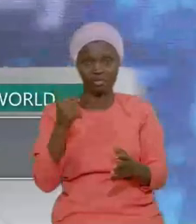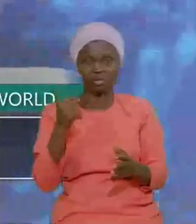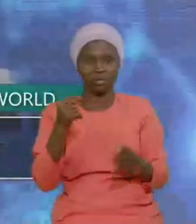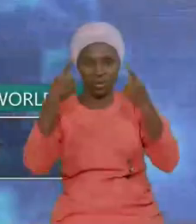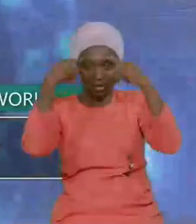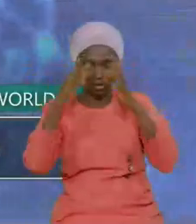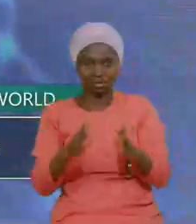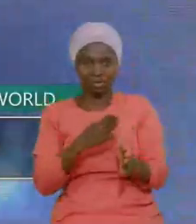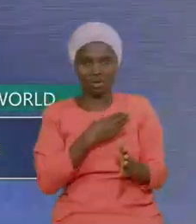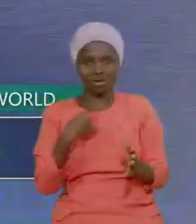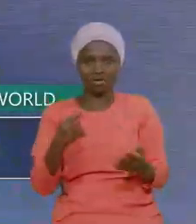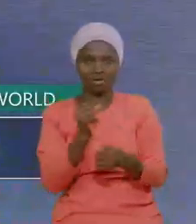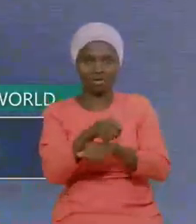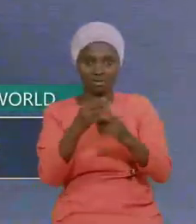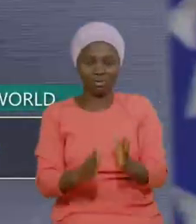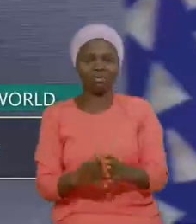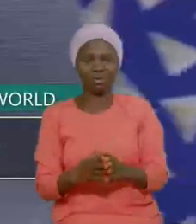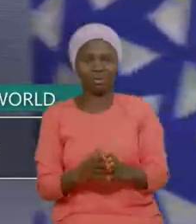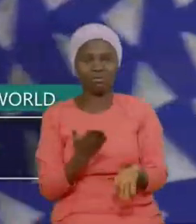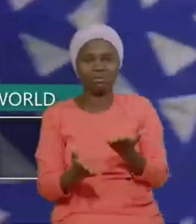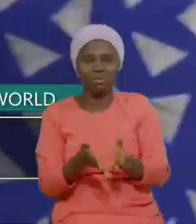Observe les réalisateurs et les vainqueurs.